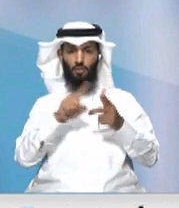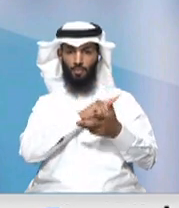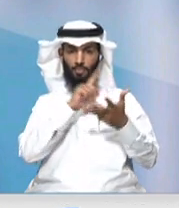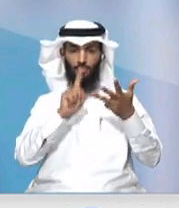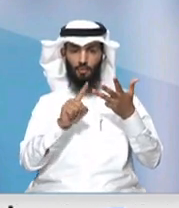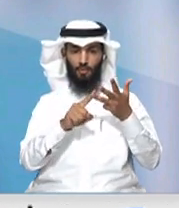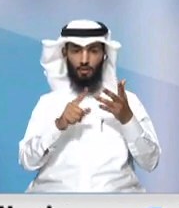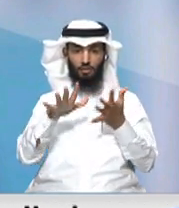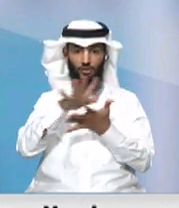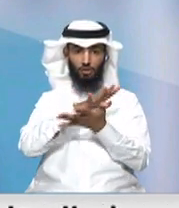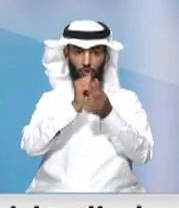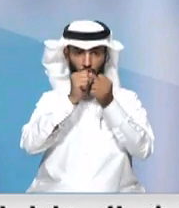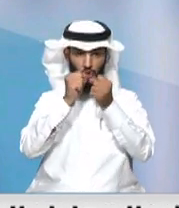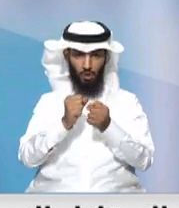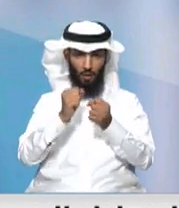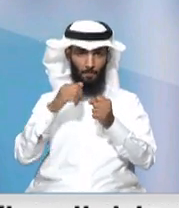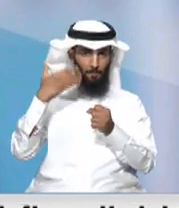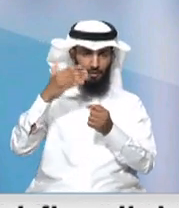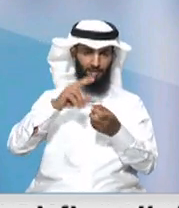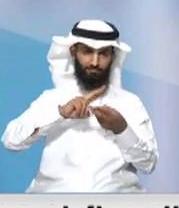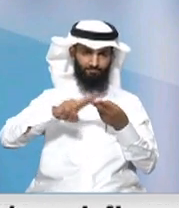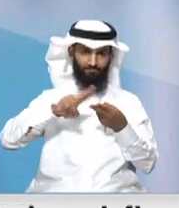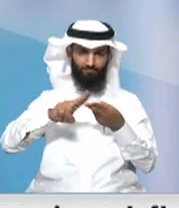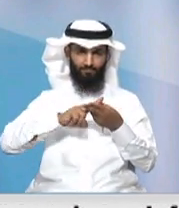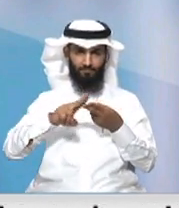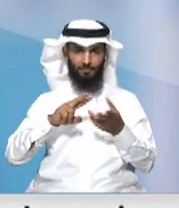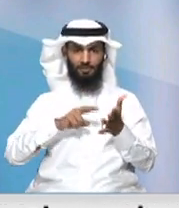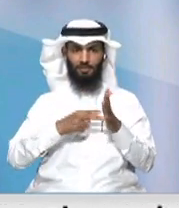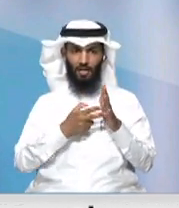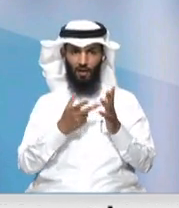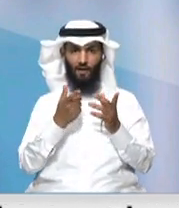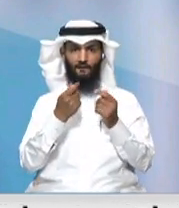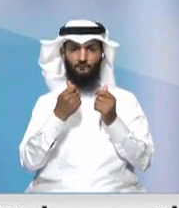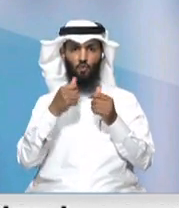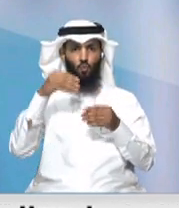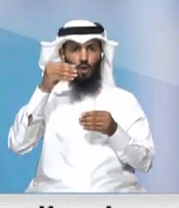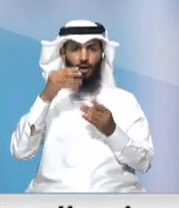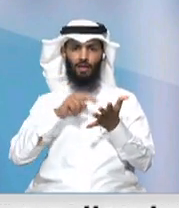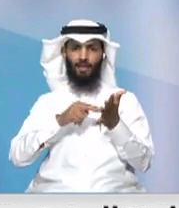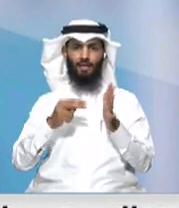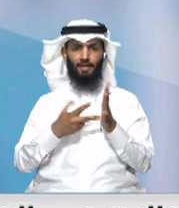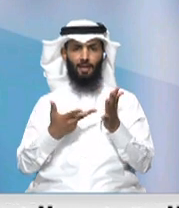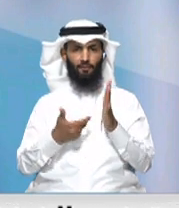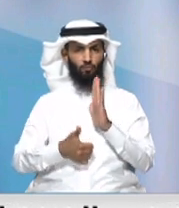التي تعترض الاستثمار في أسواق الأوراق المالية العربية.